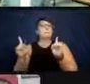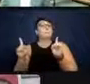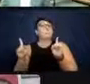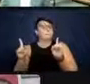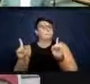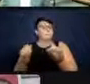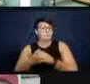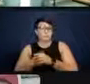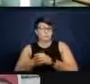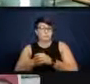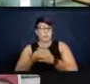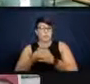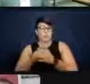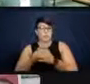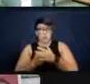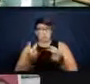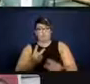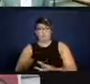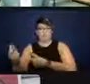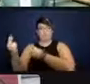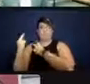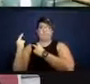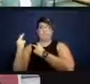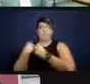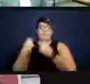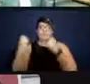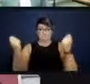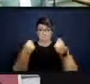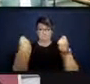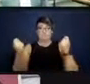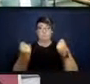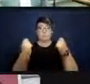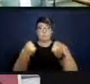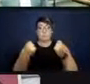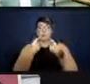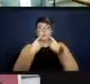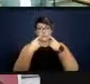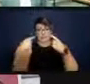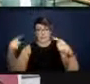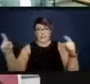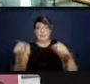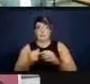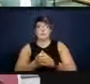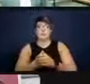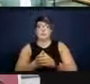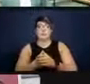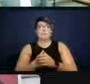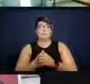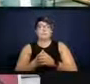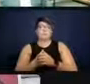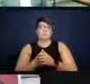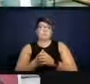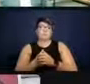المقاطعة، وفقط أردت أن أبدأ بهذه الأمور لكي نحتفل